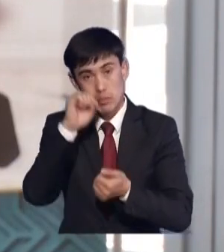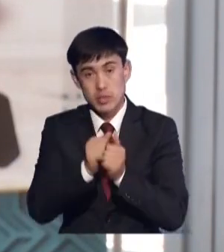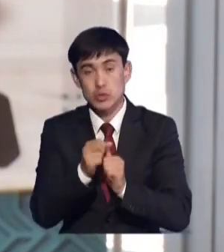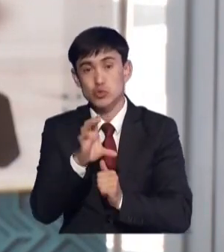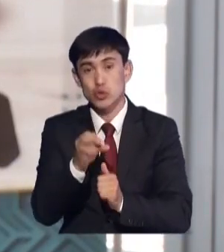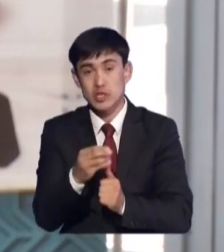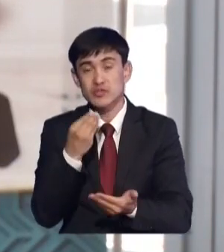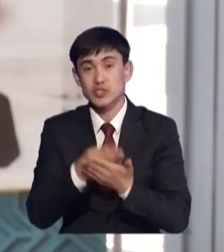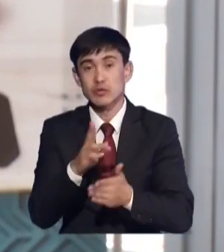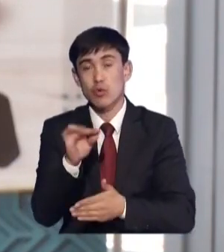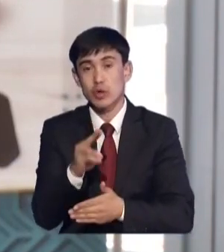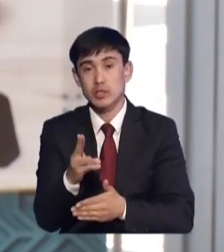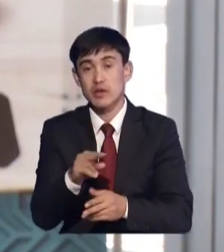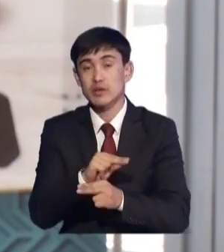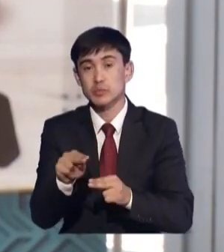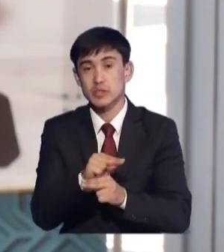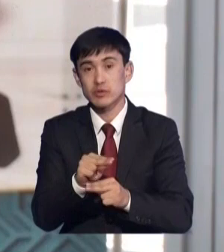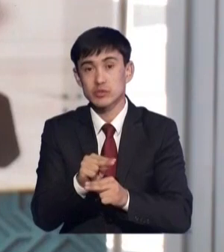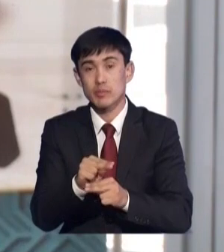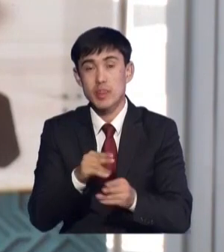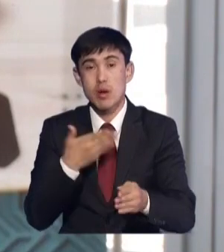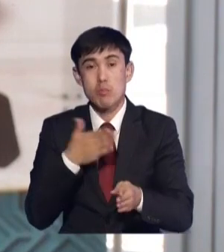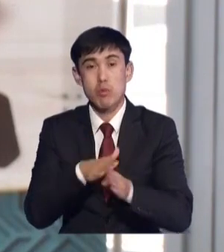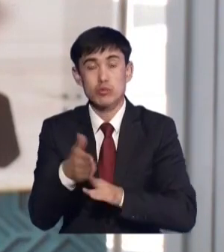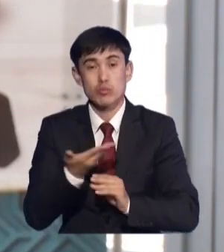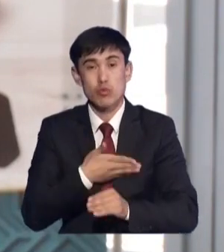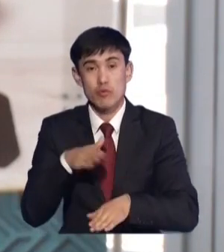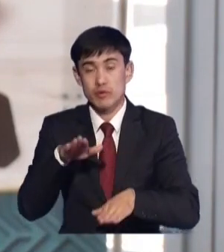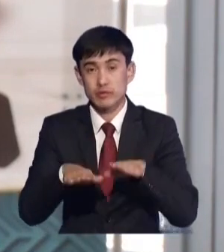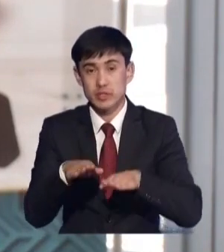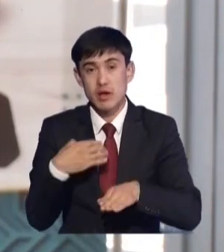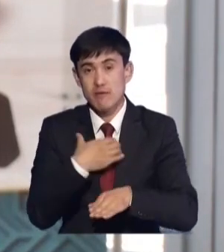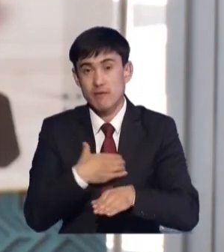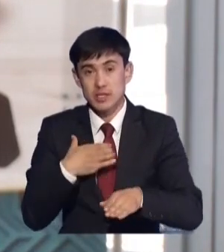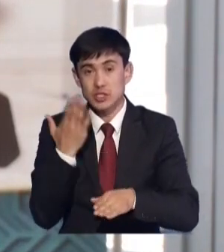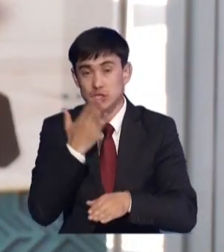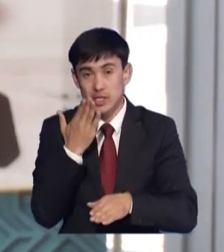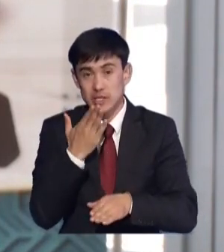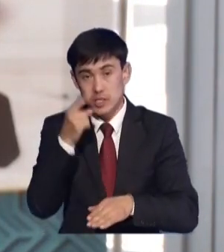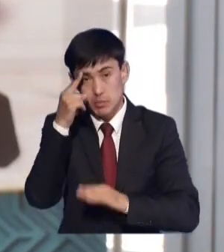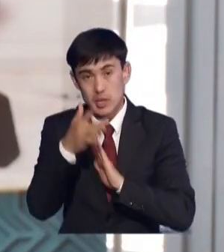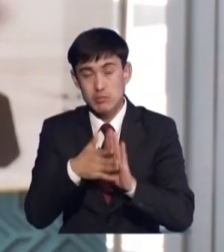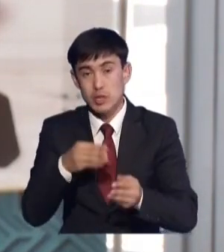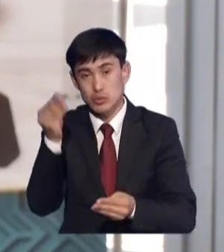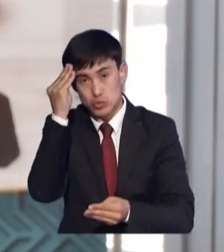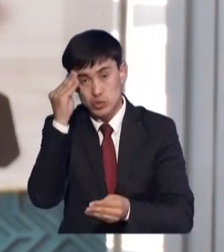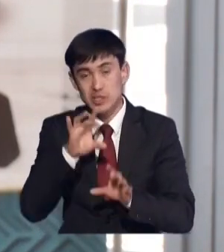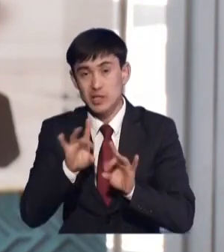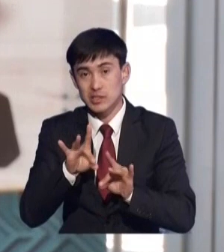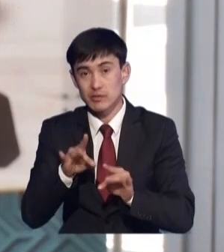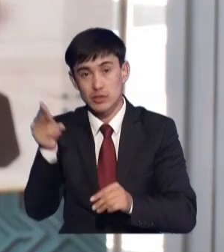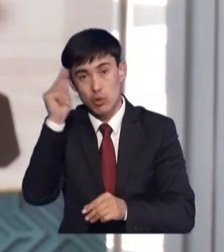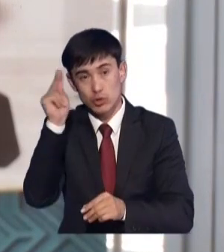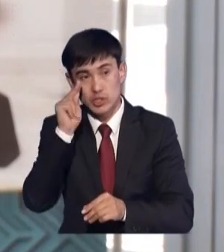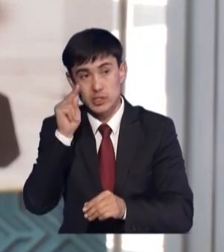из священного Корана, но и воспитывается в полном духовном равновесии. Важно не просто читать, а понимать суть сказанного и